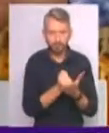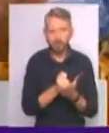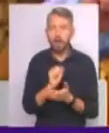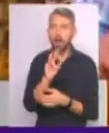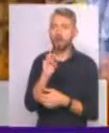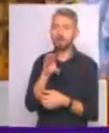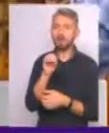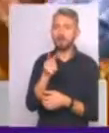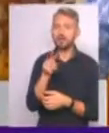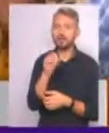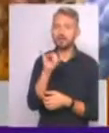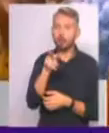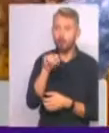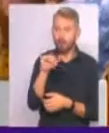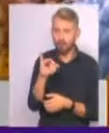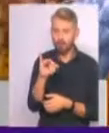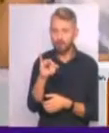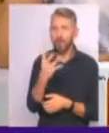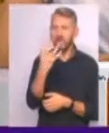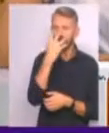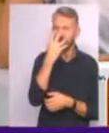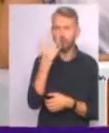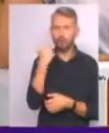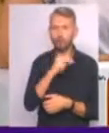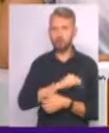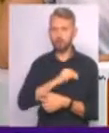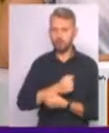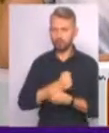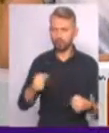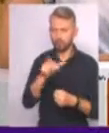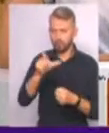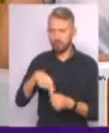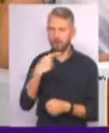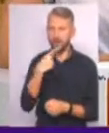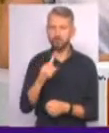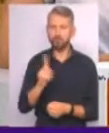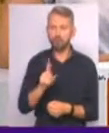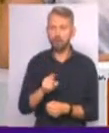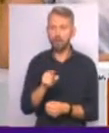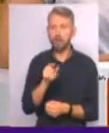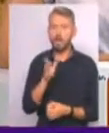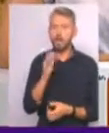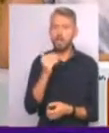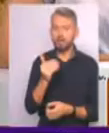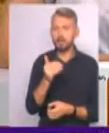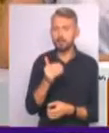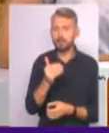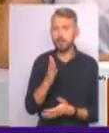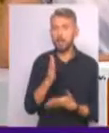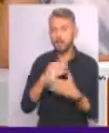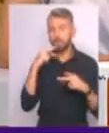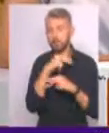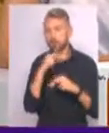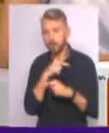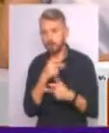анестезиологи, коли работают с огрядными людьми, они говорят, что їх препарати, а більшість з них все-таки є більш